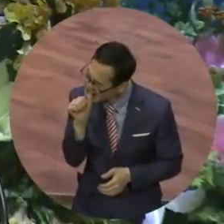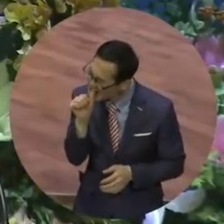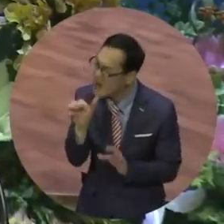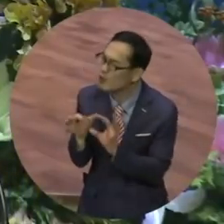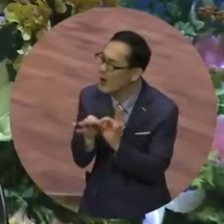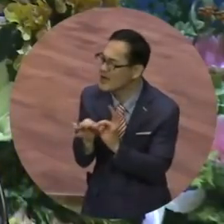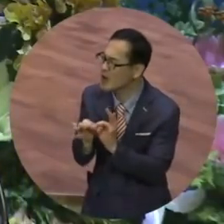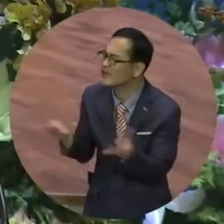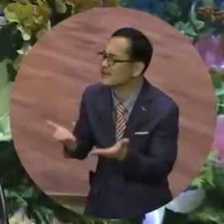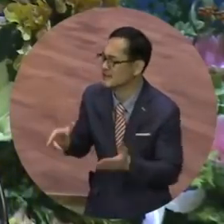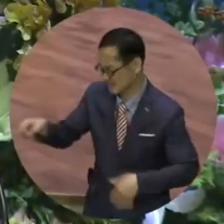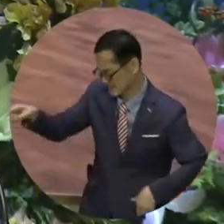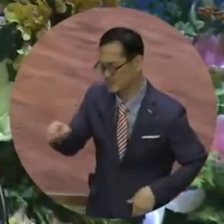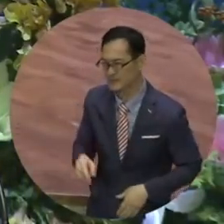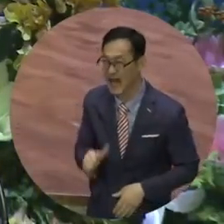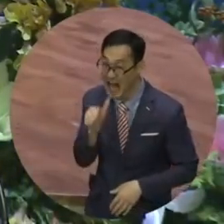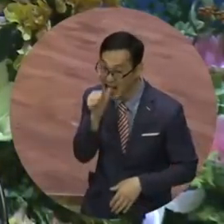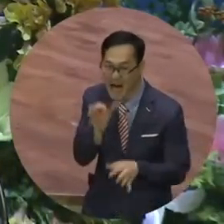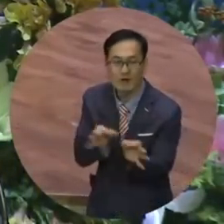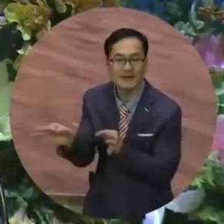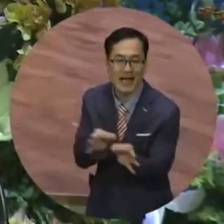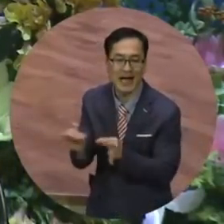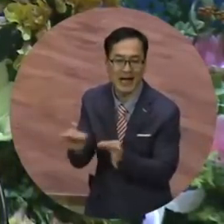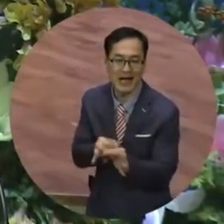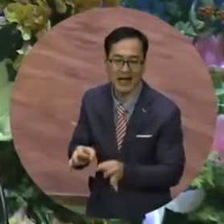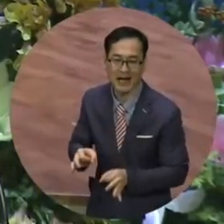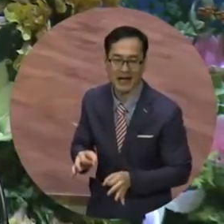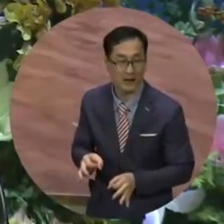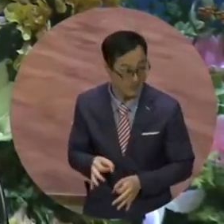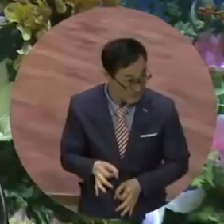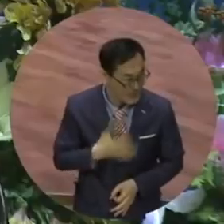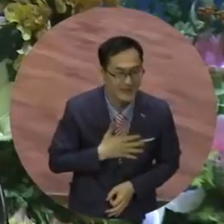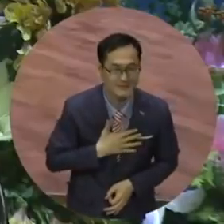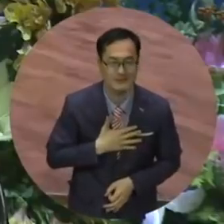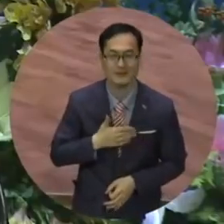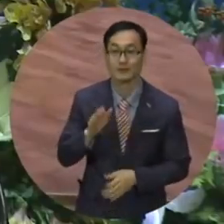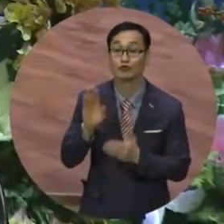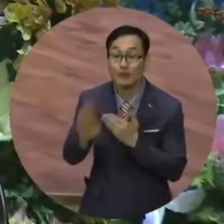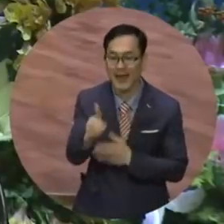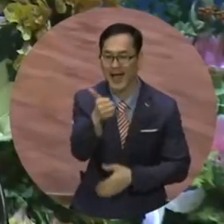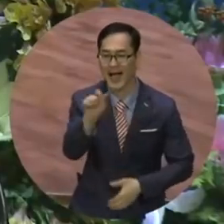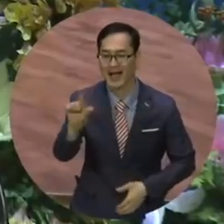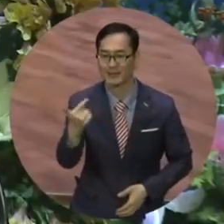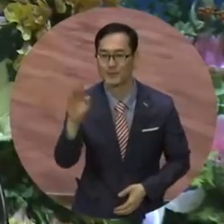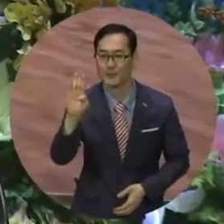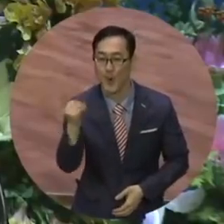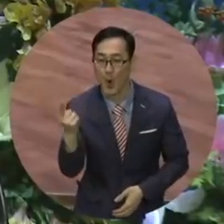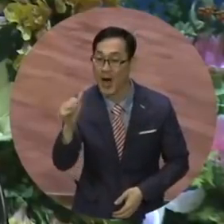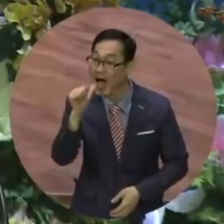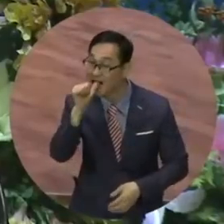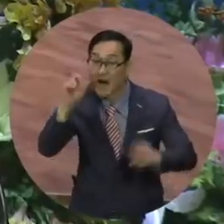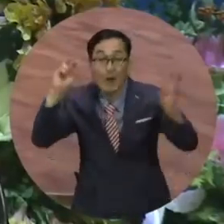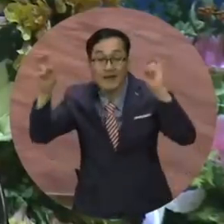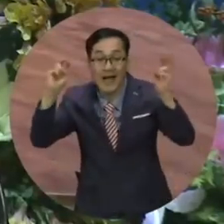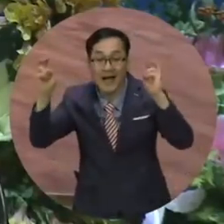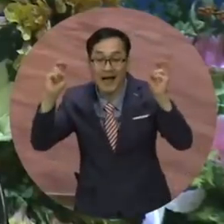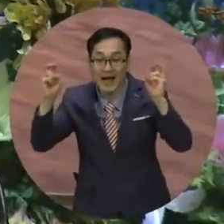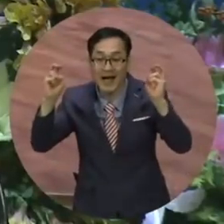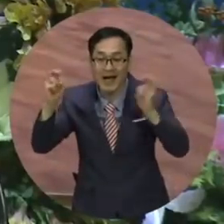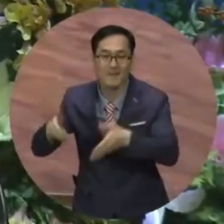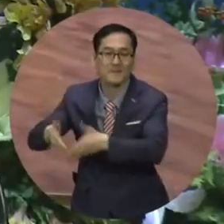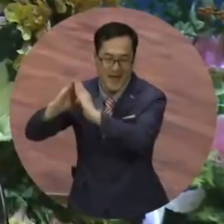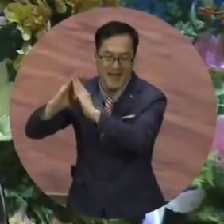만져야 돼 그랬어요. 쇠장사라는 거예요. 그래갖고 세운 게 한보철강이에요. 한보철강. 점쟁이 말해.